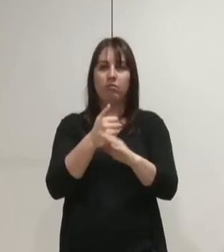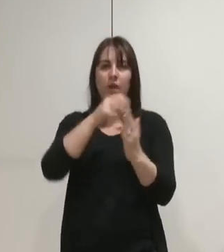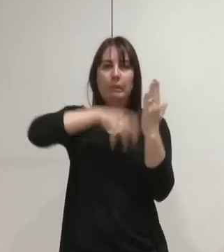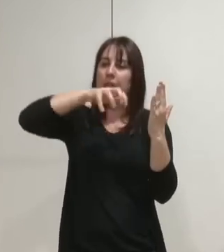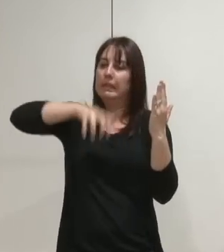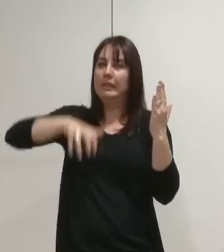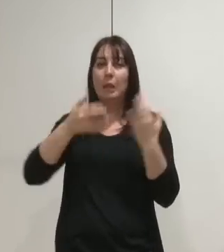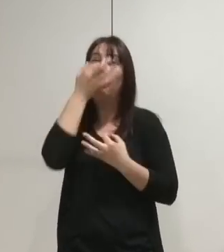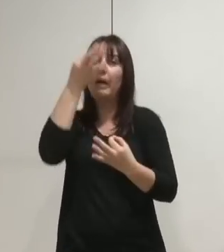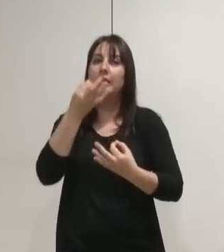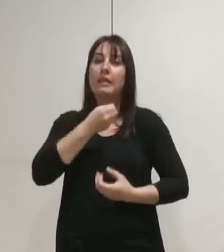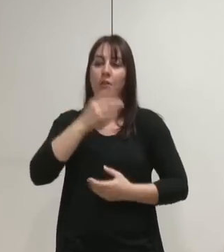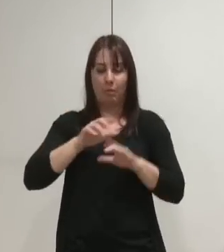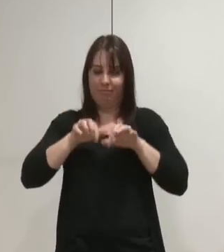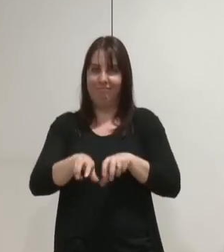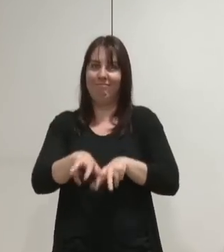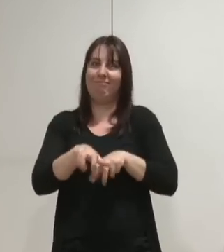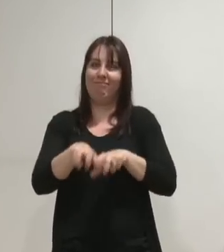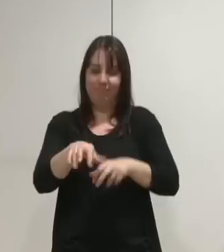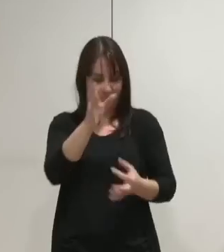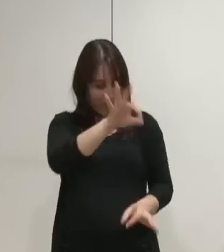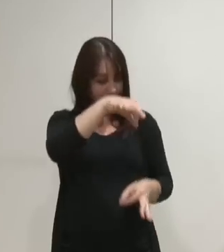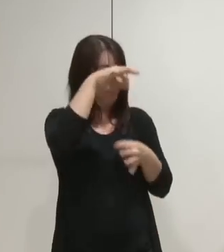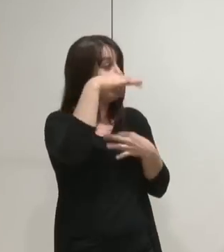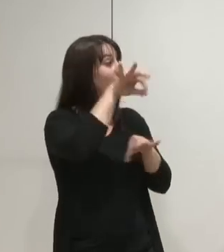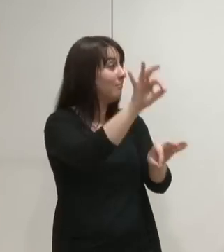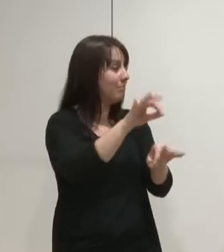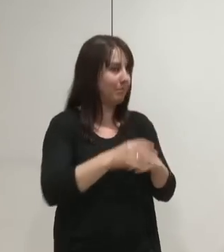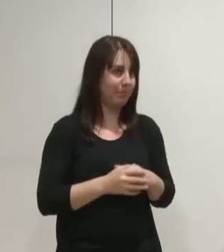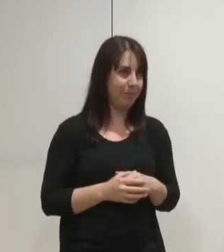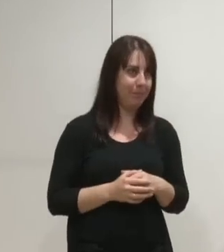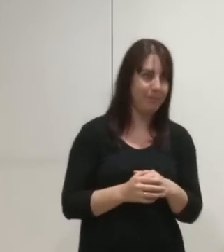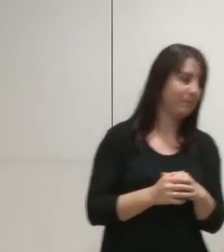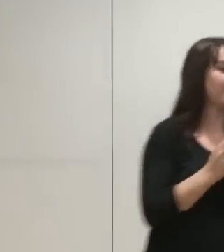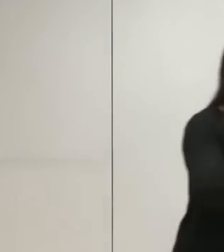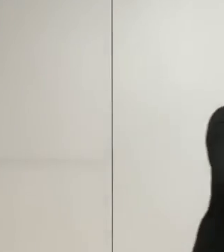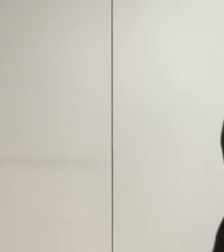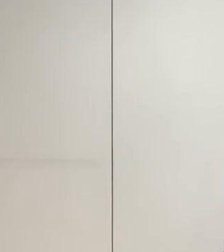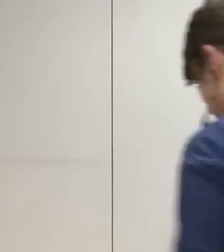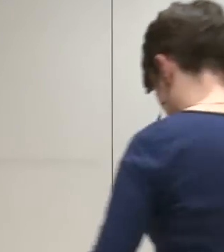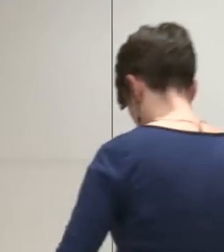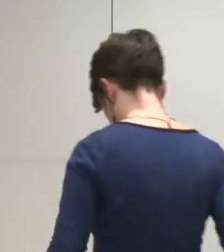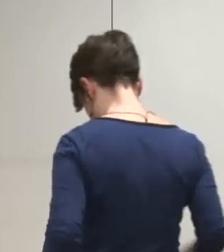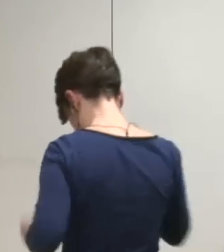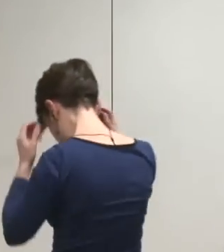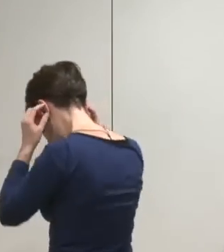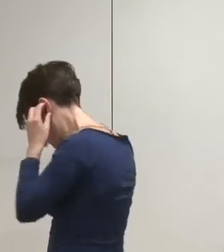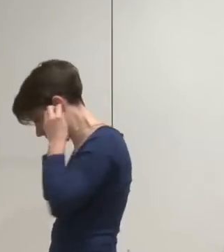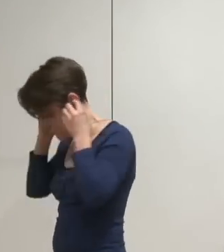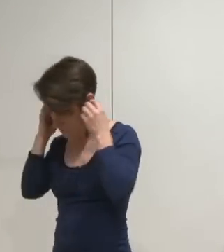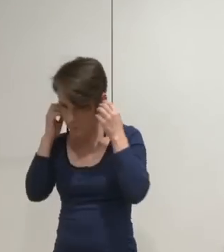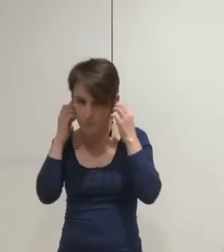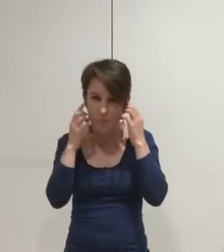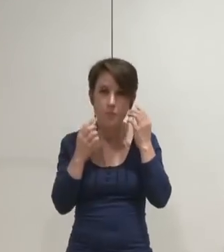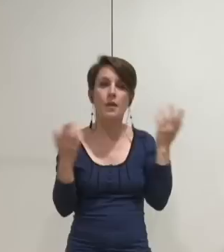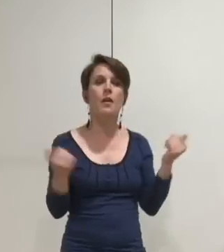j'ai là l'asténo de vos propos alors j'ai regardé un petit peu euh le texte